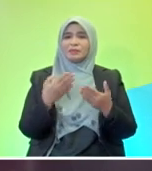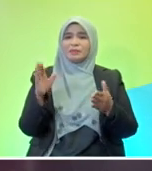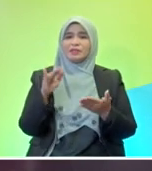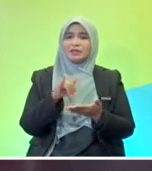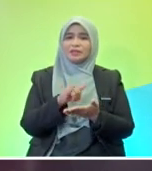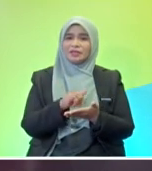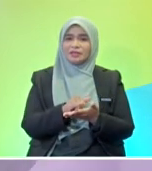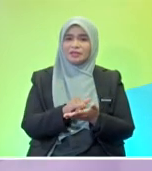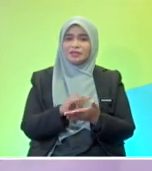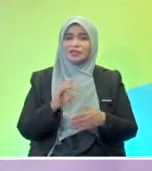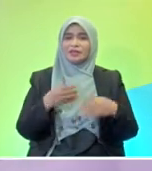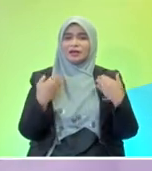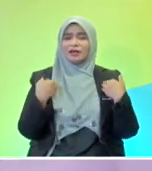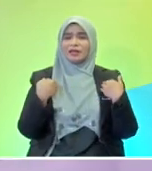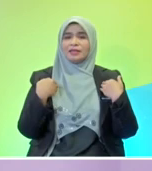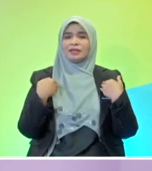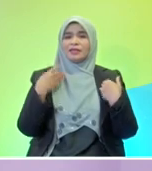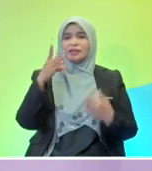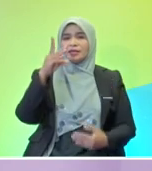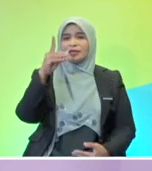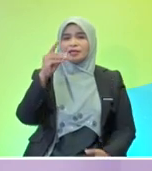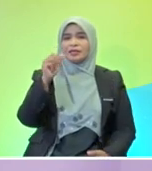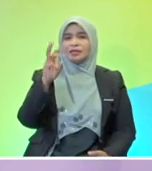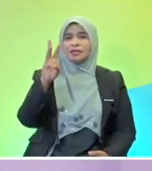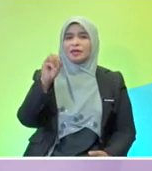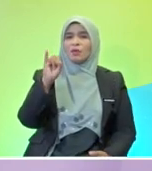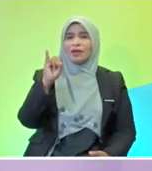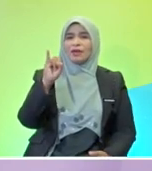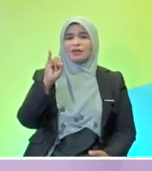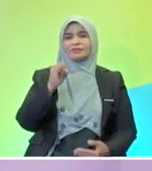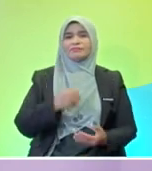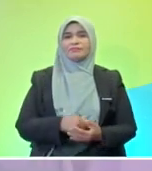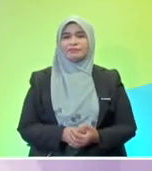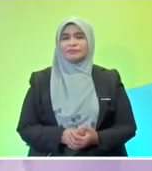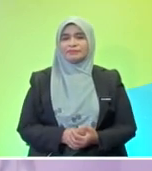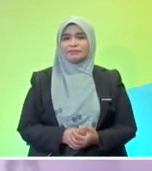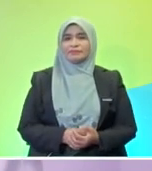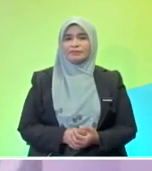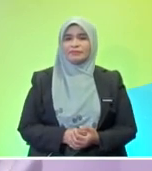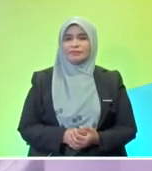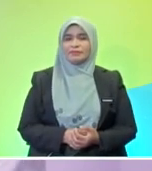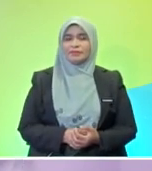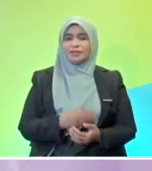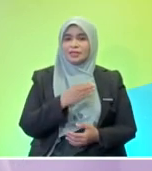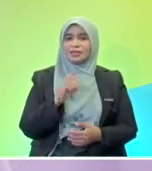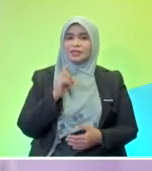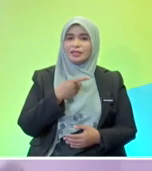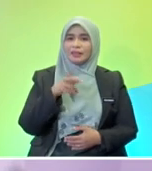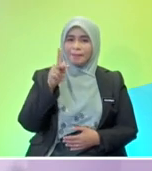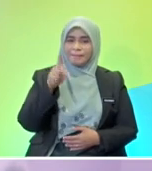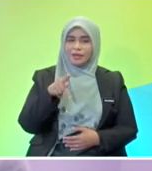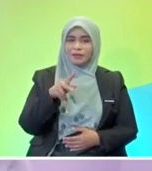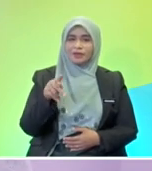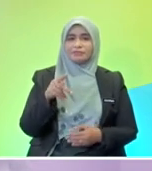dawai baldu macam ni. Okay. kita perlukan